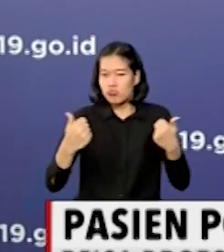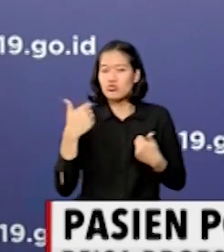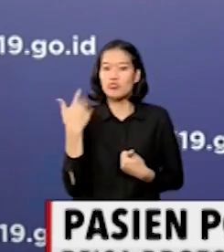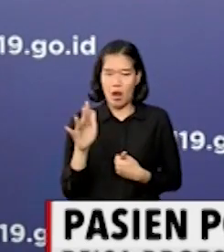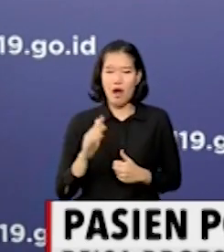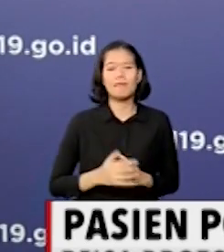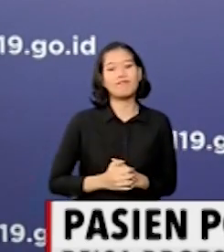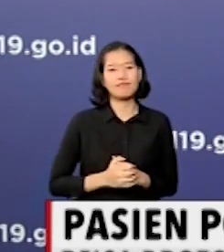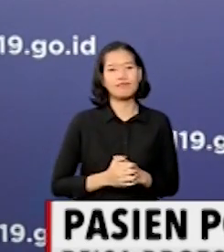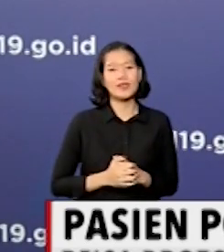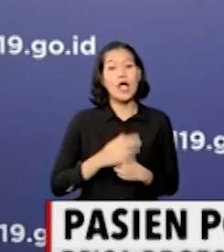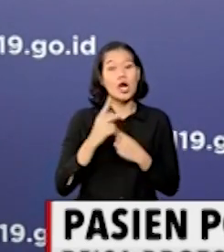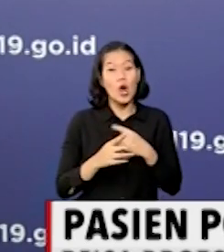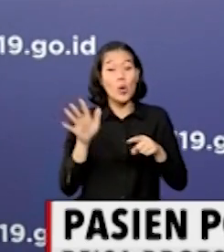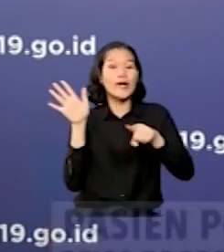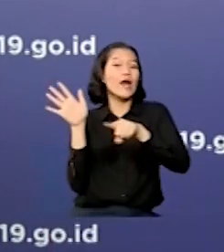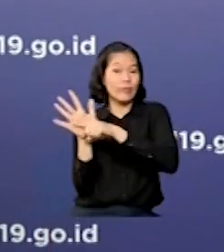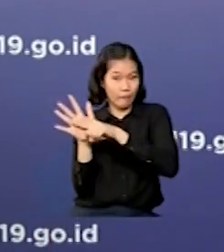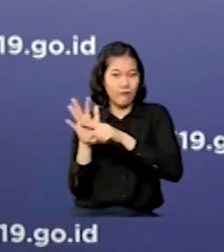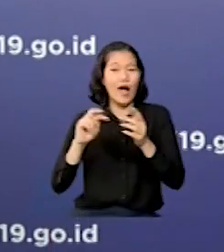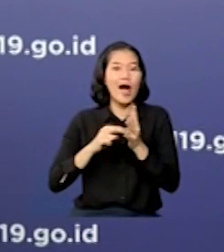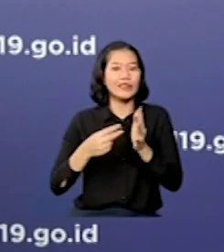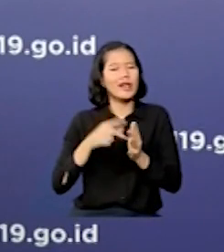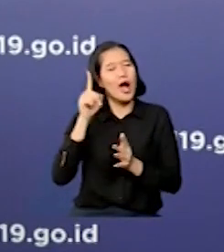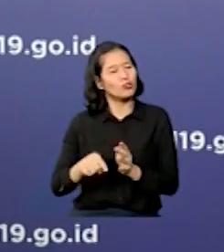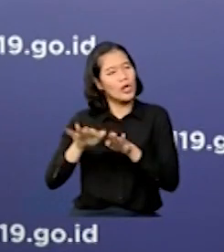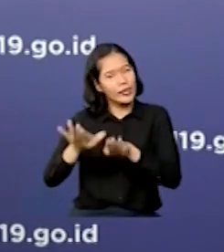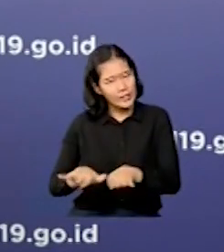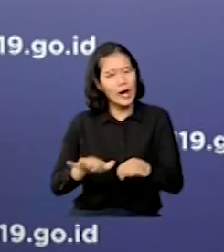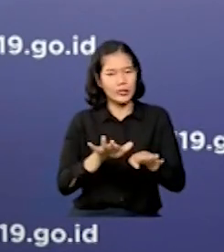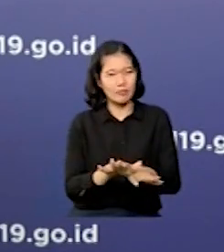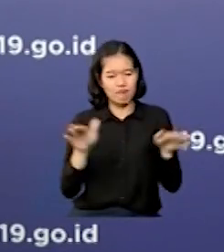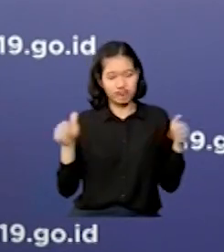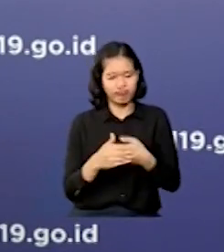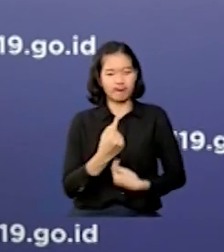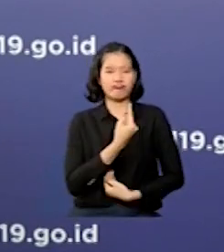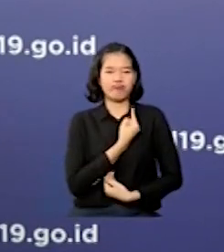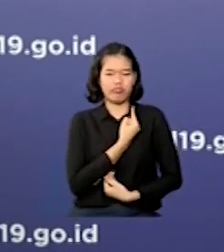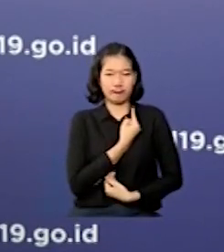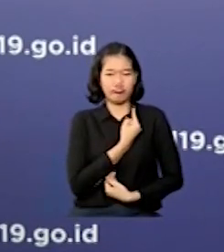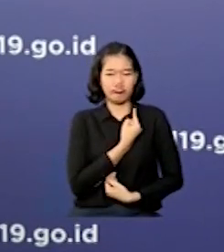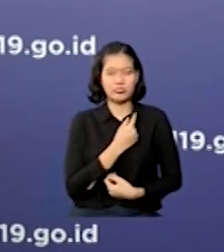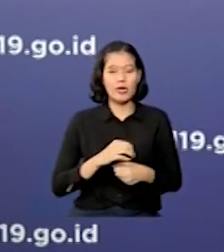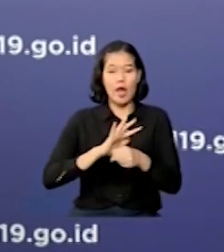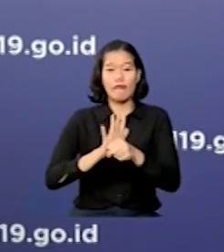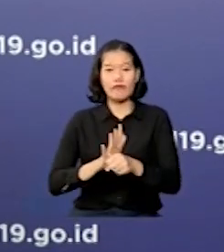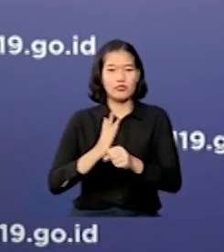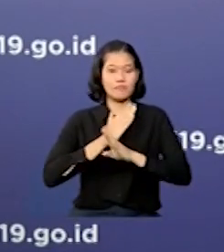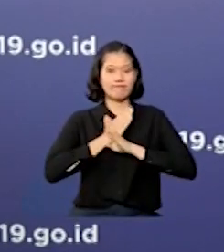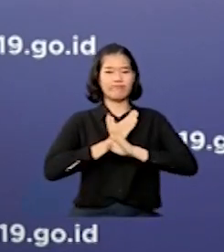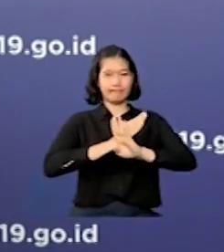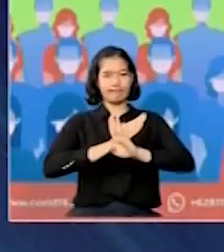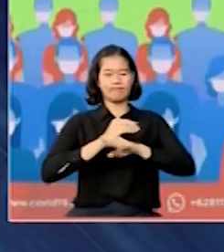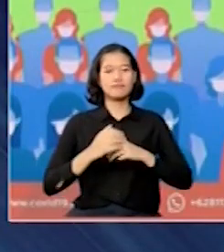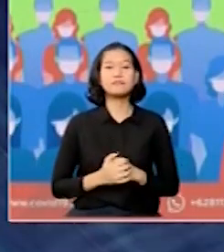COVID-19. Dan jika negatif, kita harus makin waspada, melindungi diri kita dari penularan virus COVID-19 oleh orang